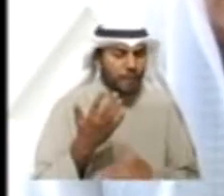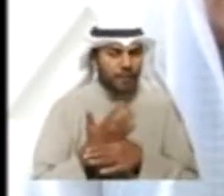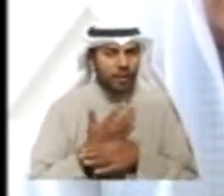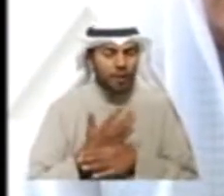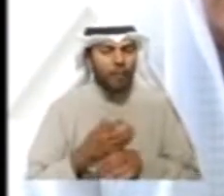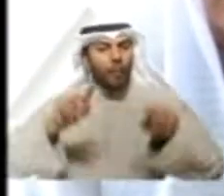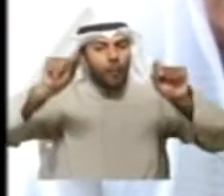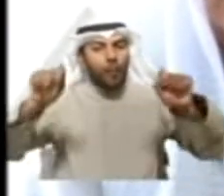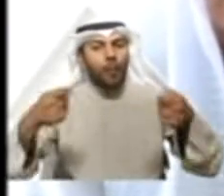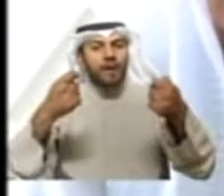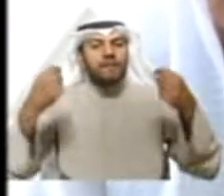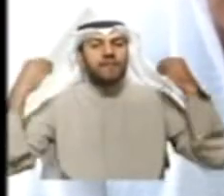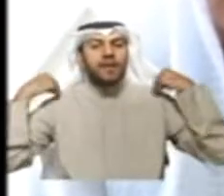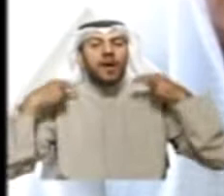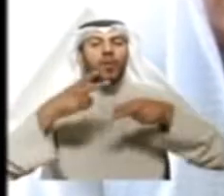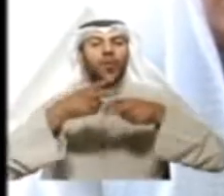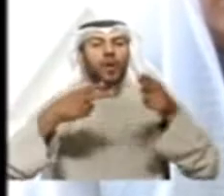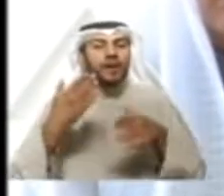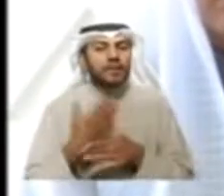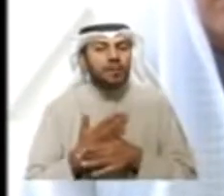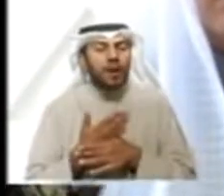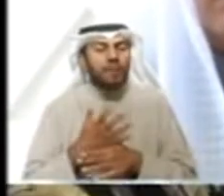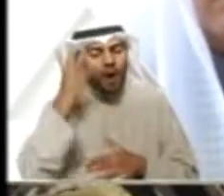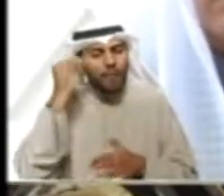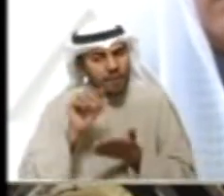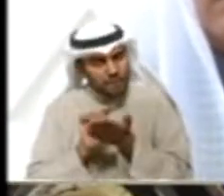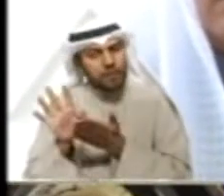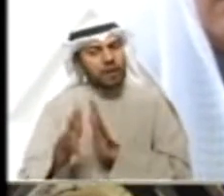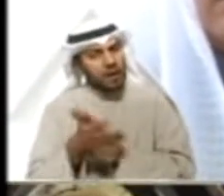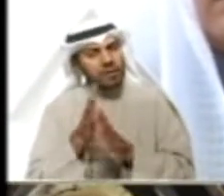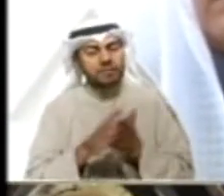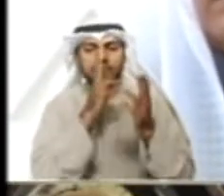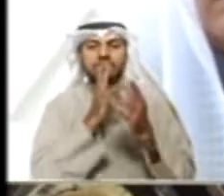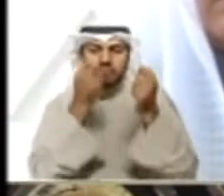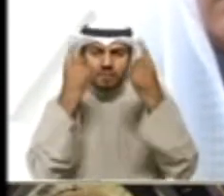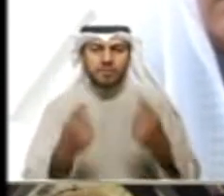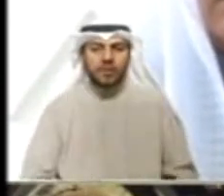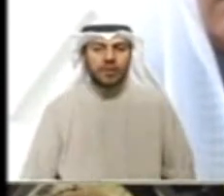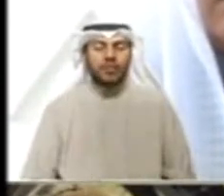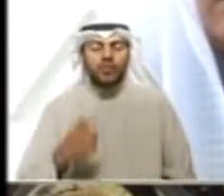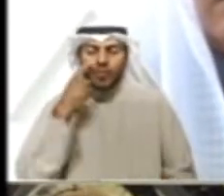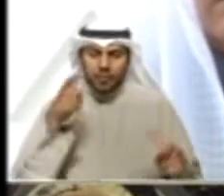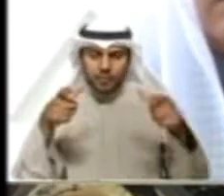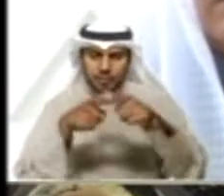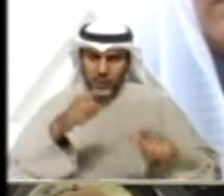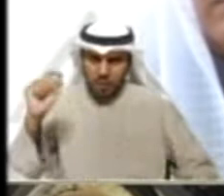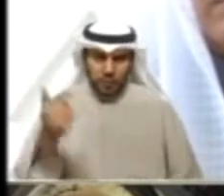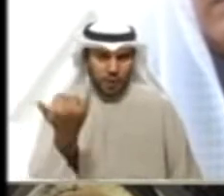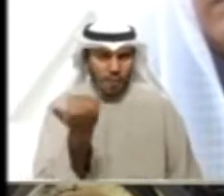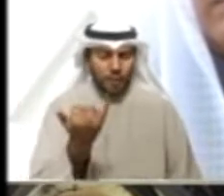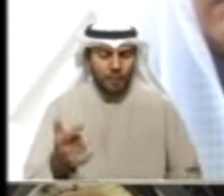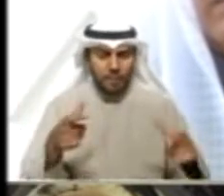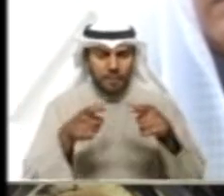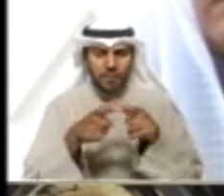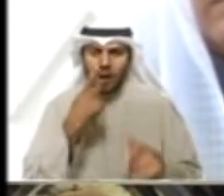بإيقاف الرياضة الكويتية وإقرار القانون المطلوب إقراره إن شاء الله في جلسة خاصة. وبدون أدنى شك هذه الجلسة الخاصة هي